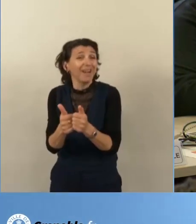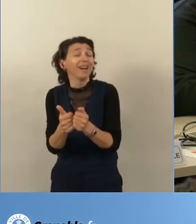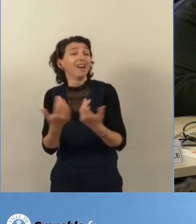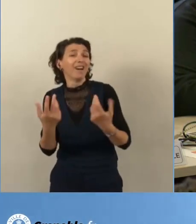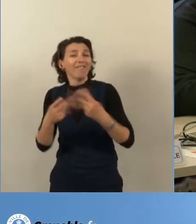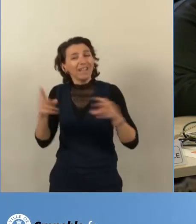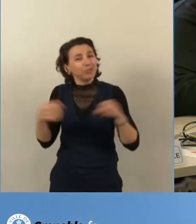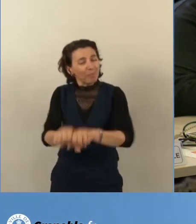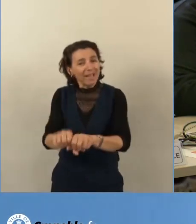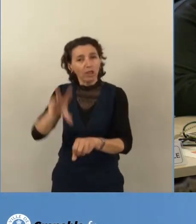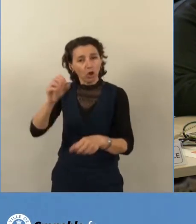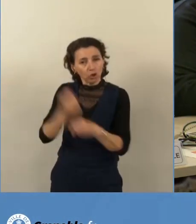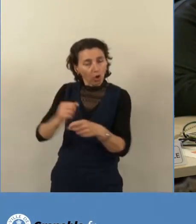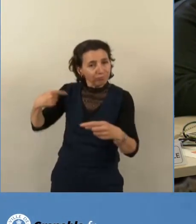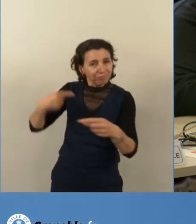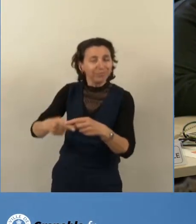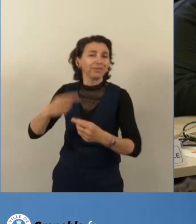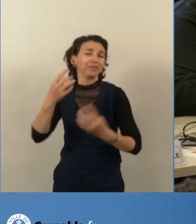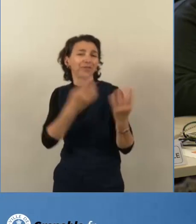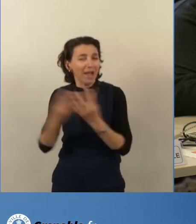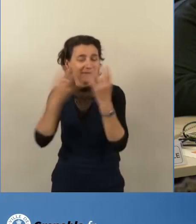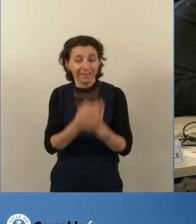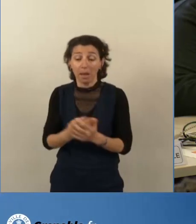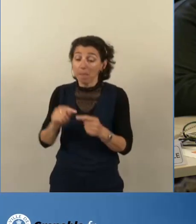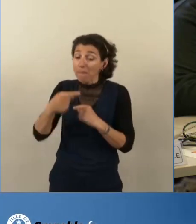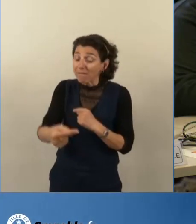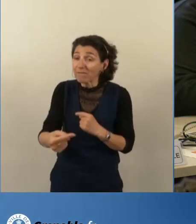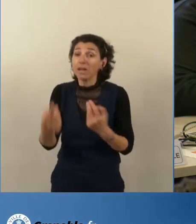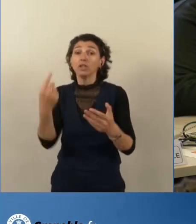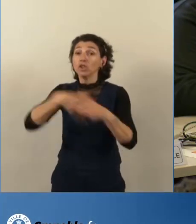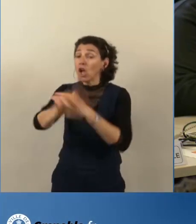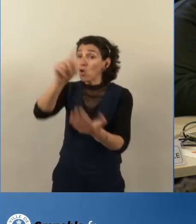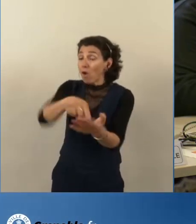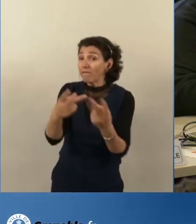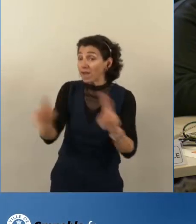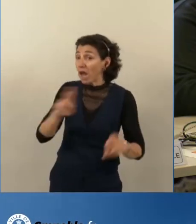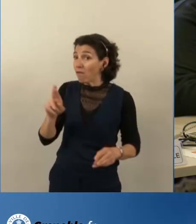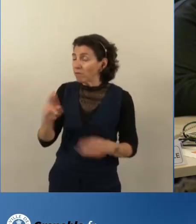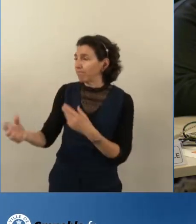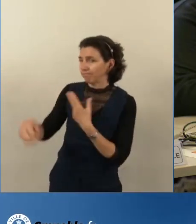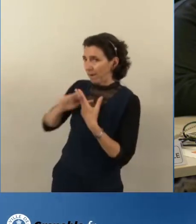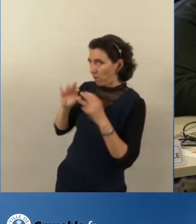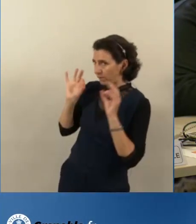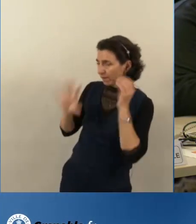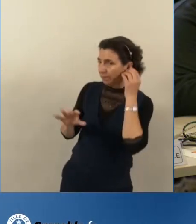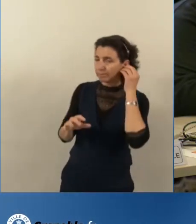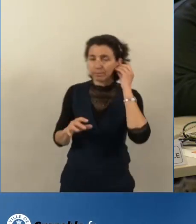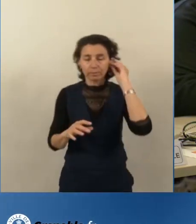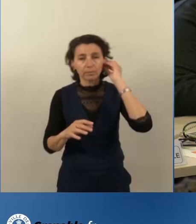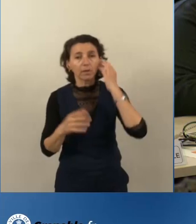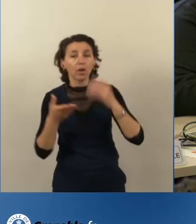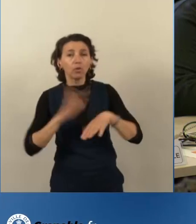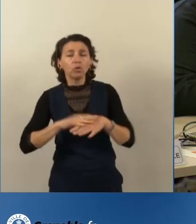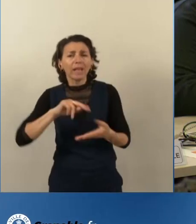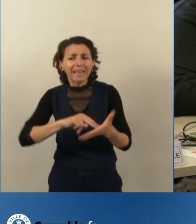et ensuite relancé en souhaitant que c'était l'anniversaire se fasse à au vote nous n'avons pas eu de retour au niveau technique des contacts réguliers était